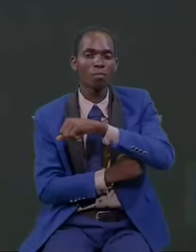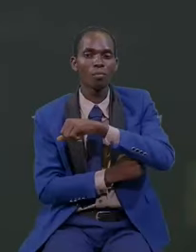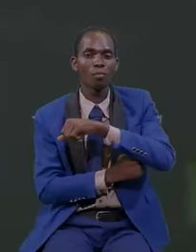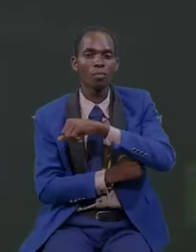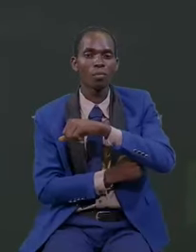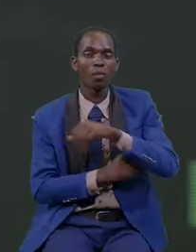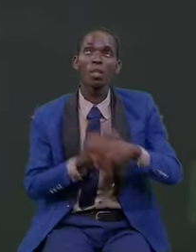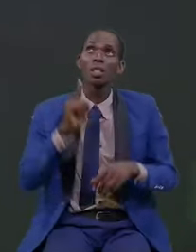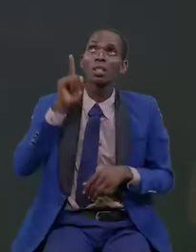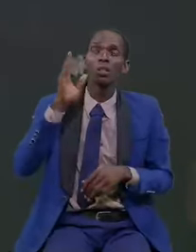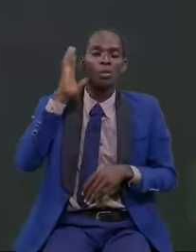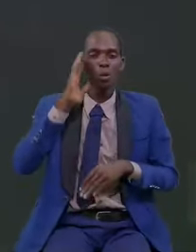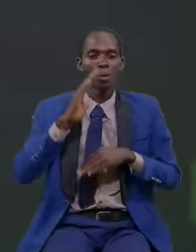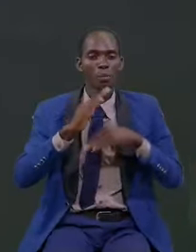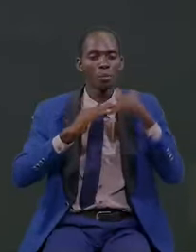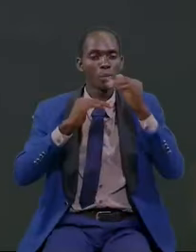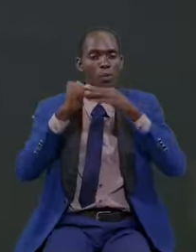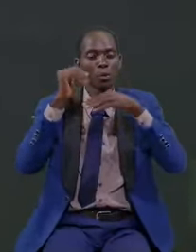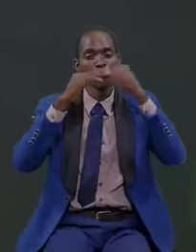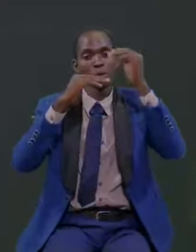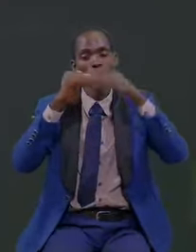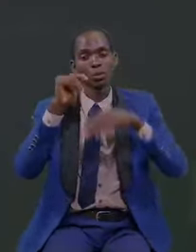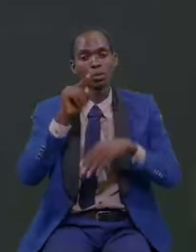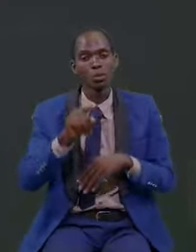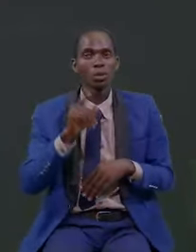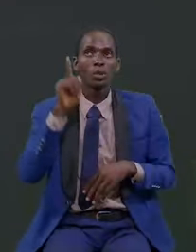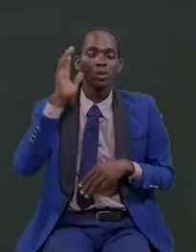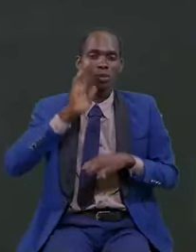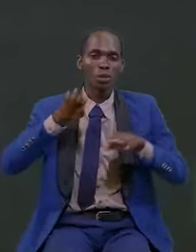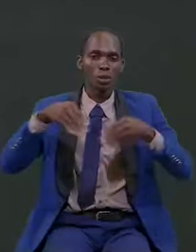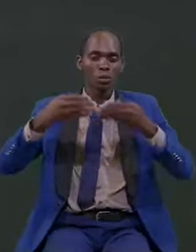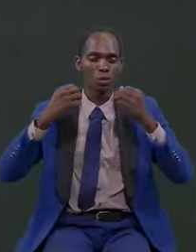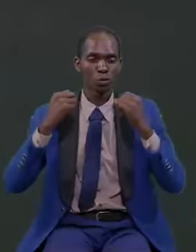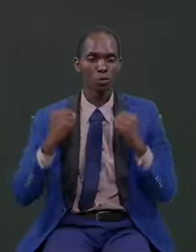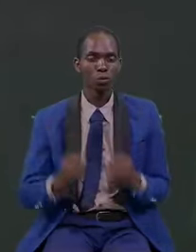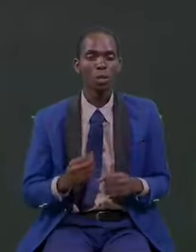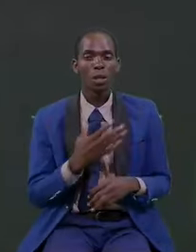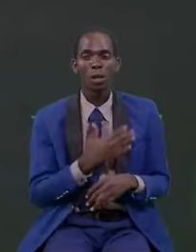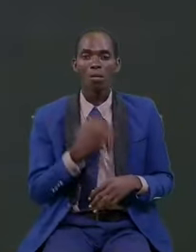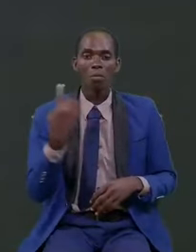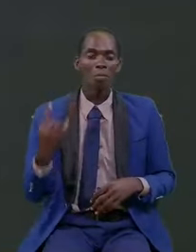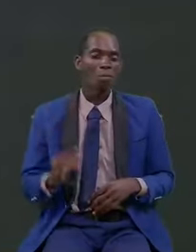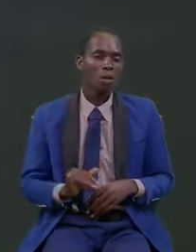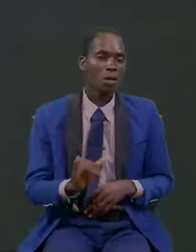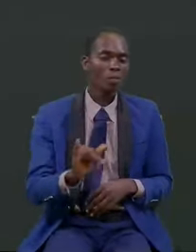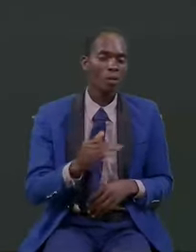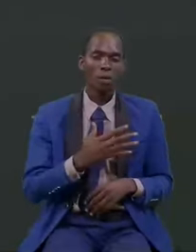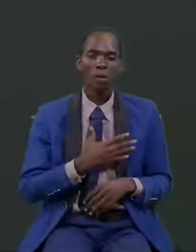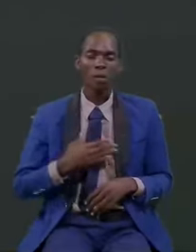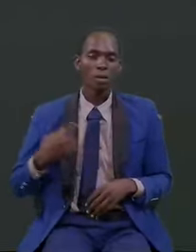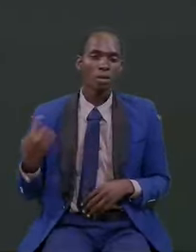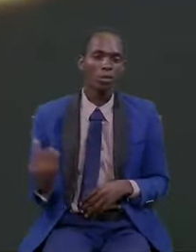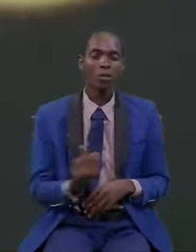Il va vous bâtir, vous édifier. Il vous fortifiera. Et pour toujours et à tout